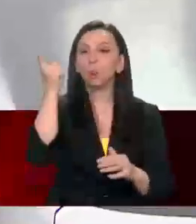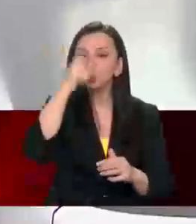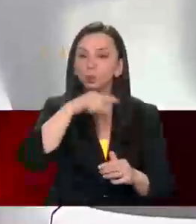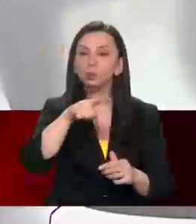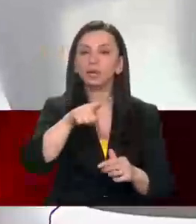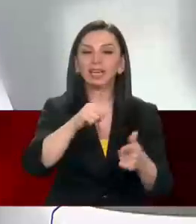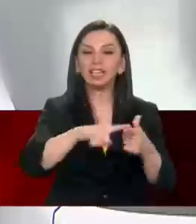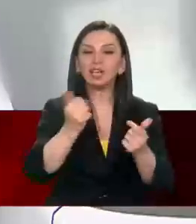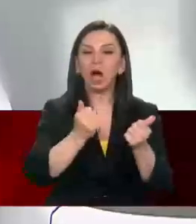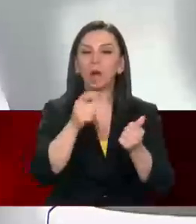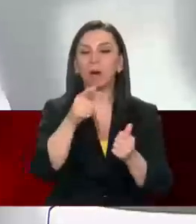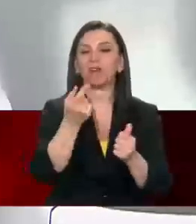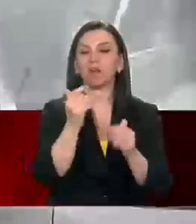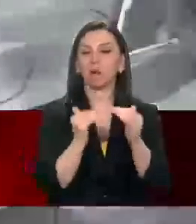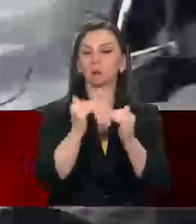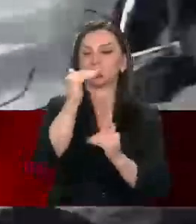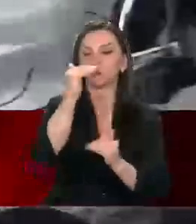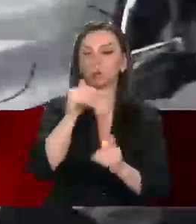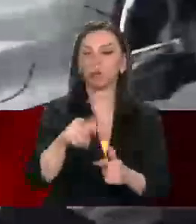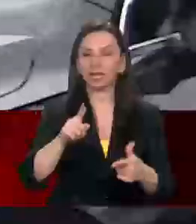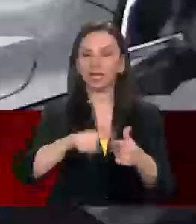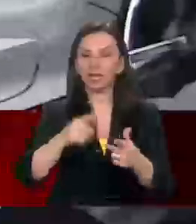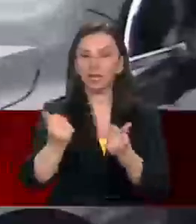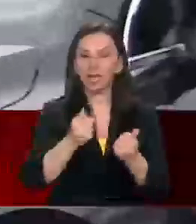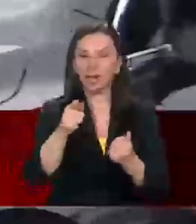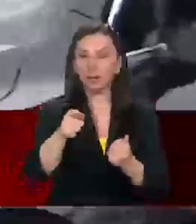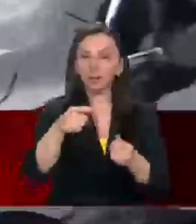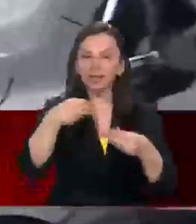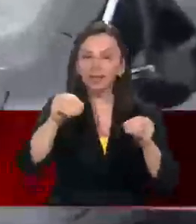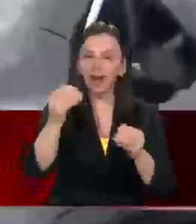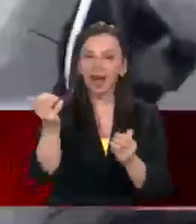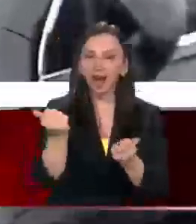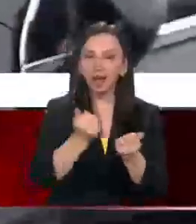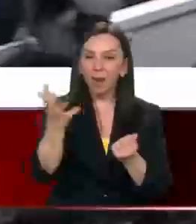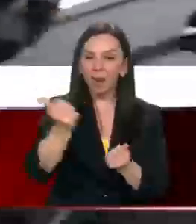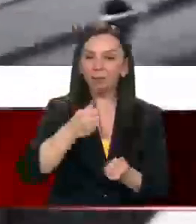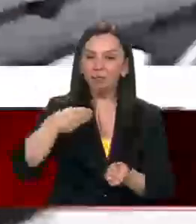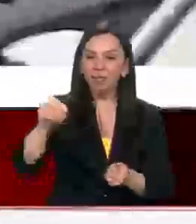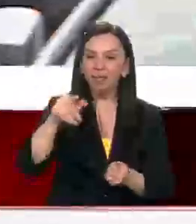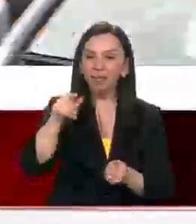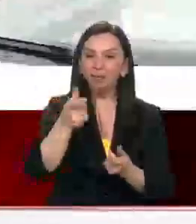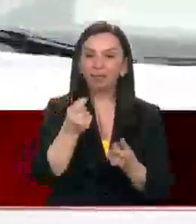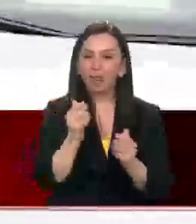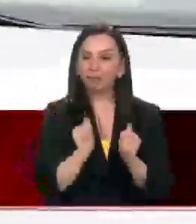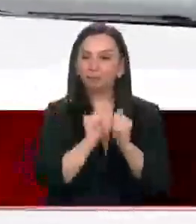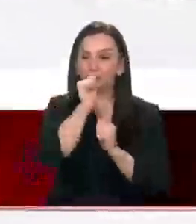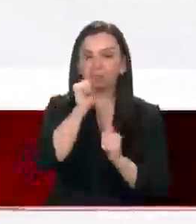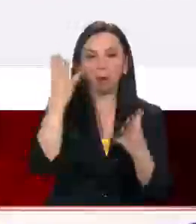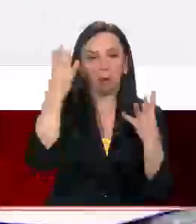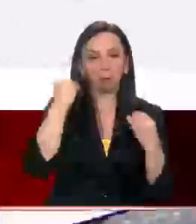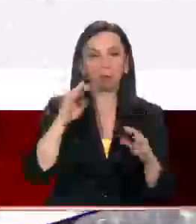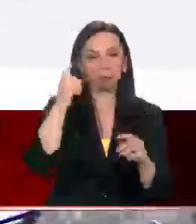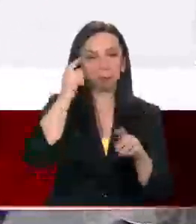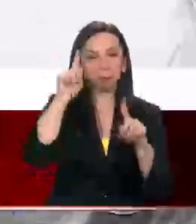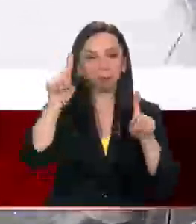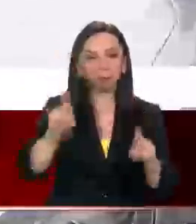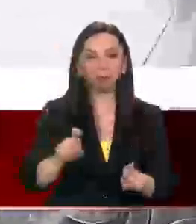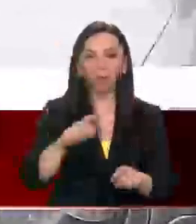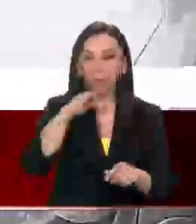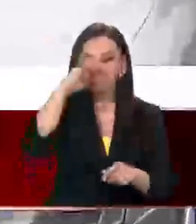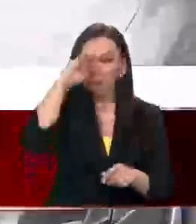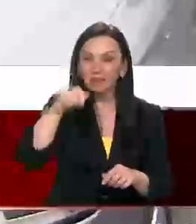yükseliyor yani. Biz de bilmiyoruz nasıl olacak böyle. İkinci el araç satan galericiler de artık bu fiyat artışını anlam veremiyor ama asıl artışın